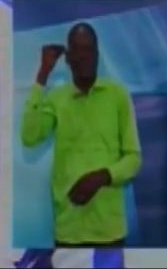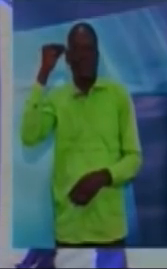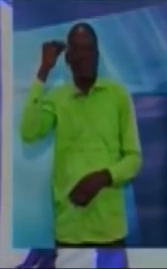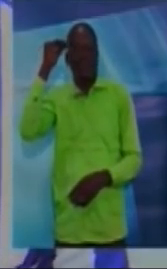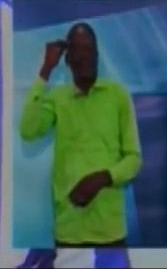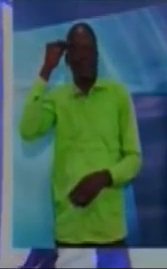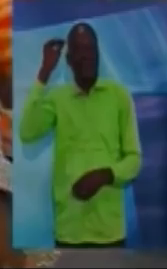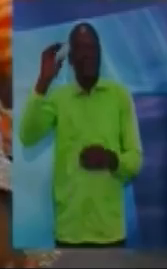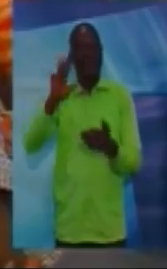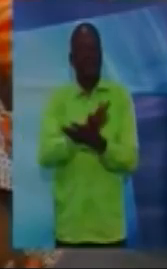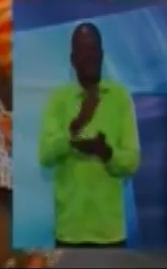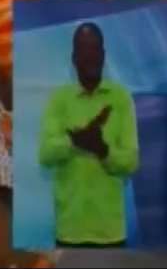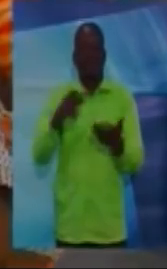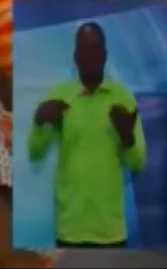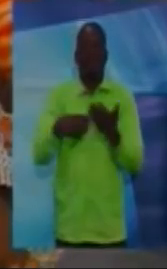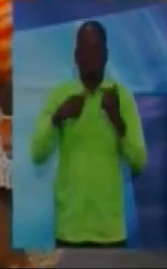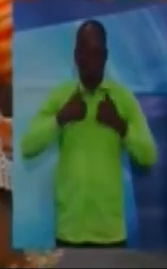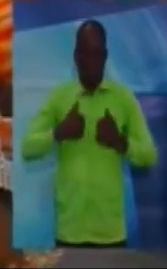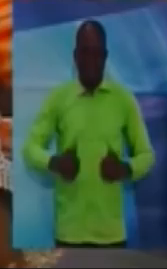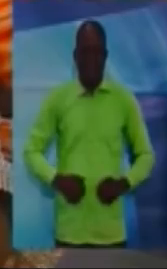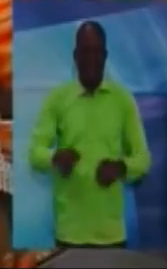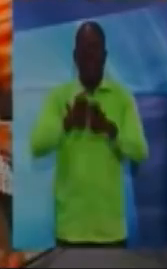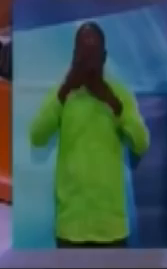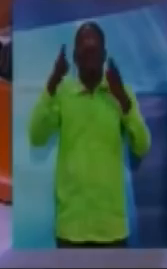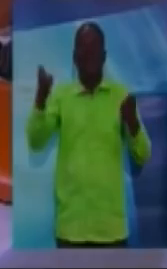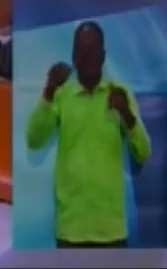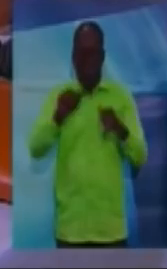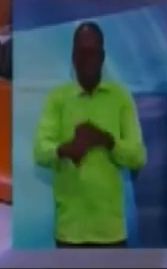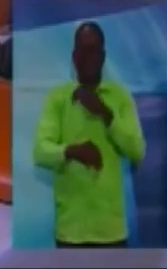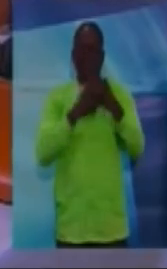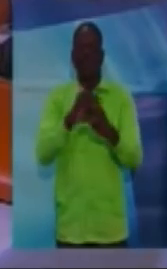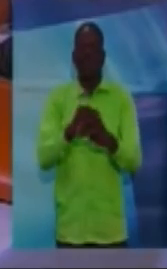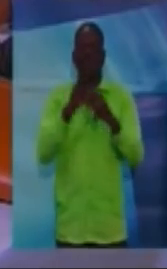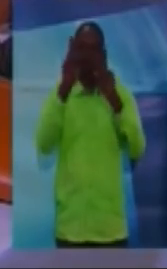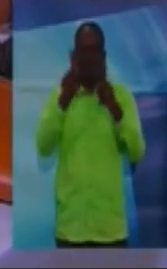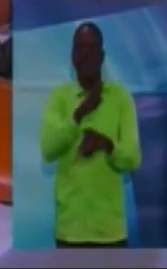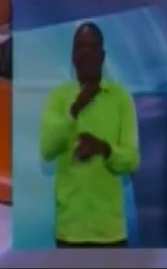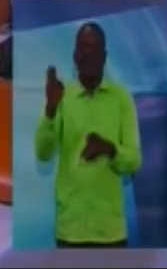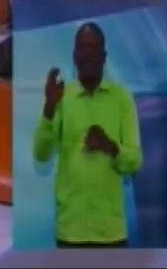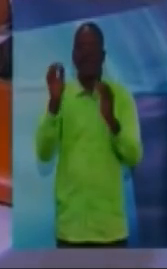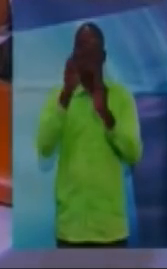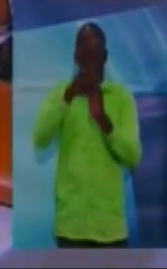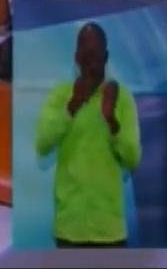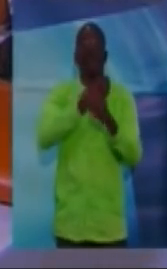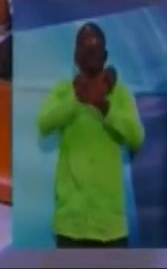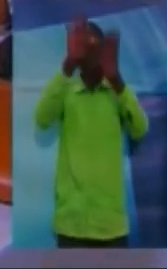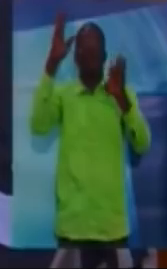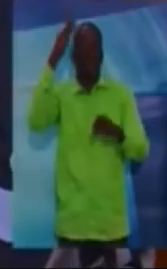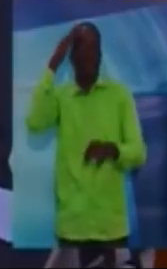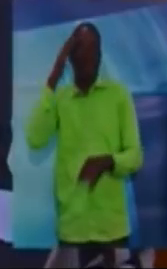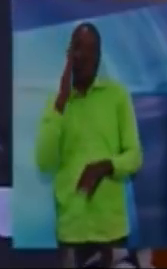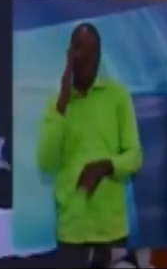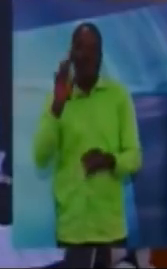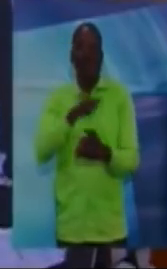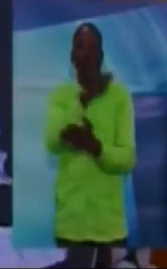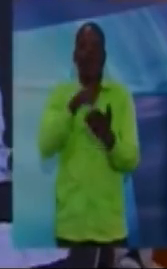élargir mon carnet d'adresses et s'ouvrir au reste du monde. La délégation burkinabé a également brillé en couleur et au milieu des